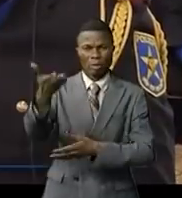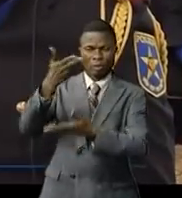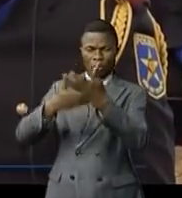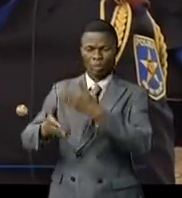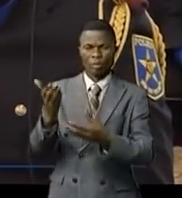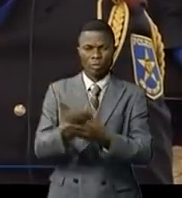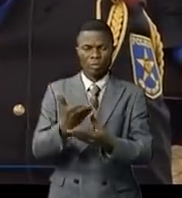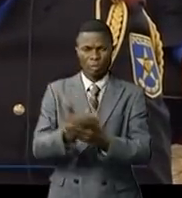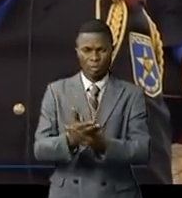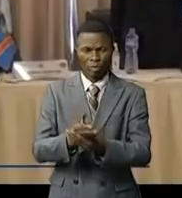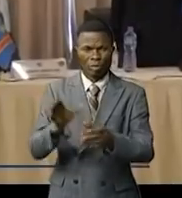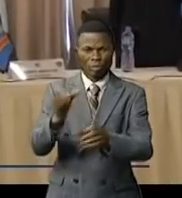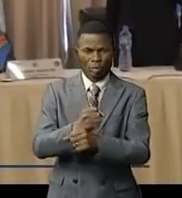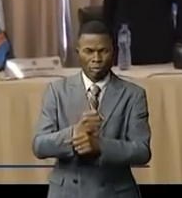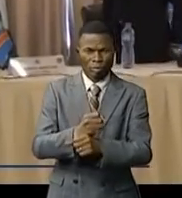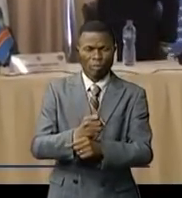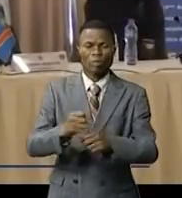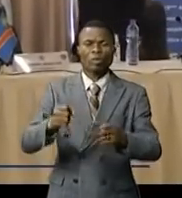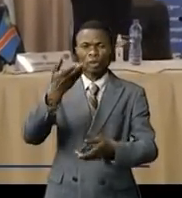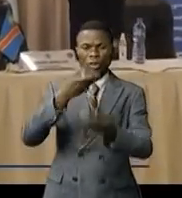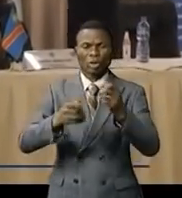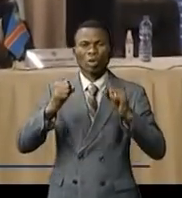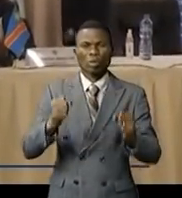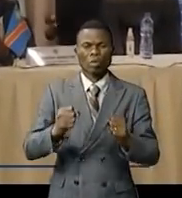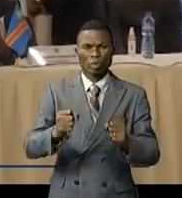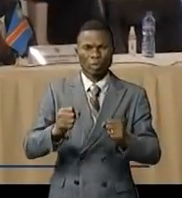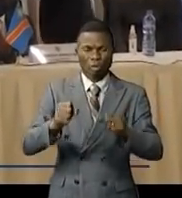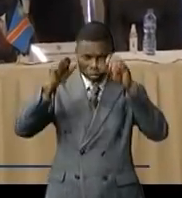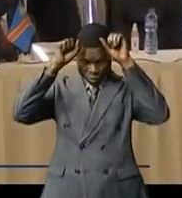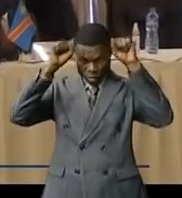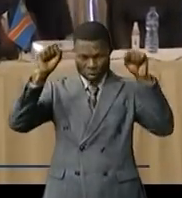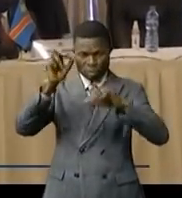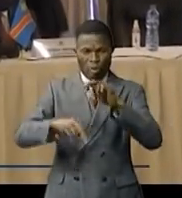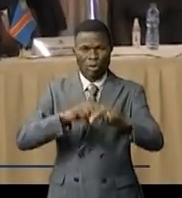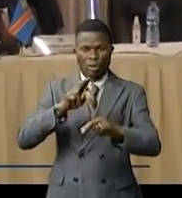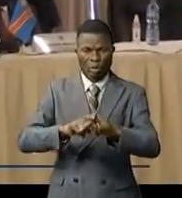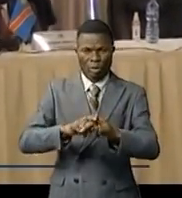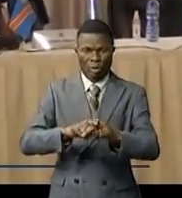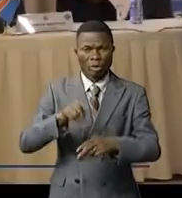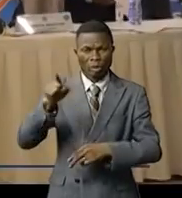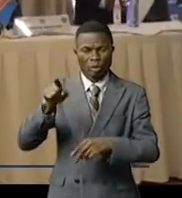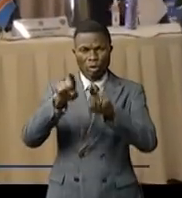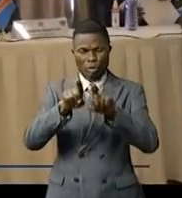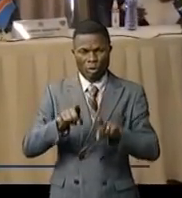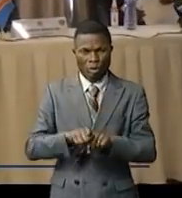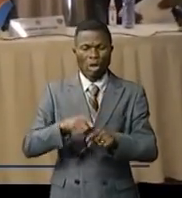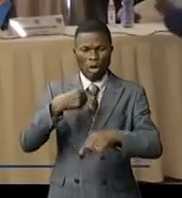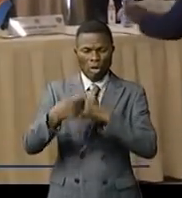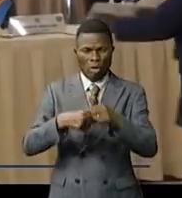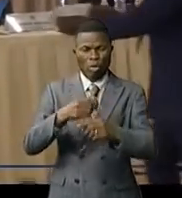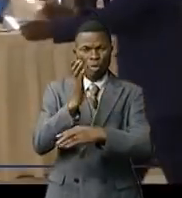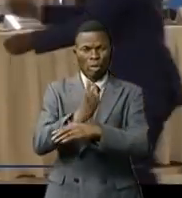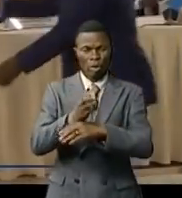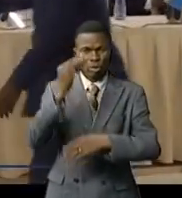reprises résumée en échange des fauteuils de part et d'autre du chef de l'exécutif national, qui a également ouvert le Conseil